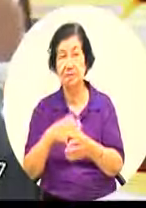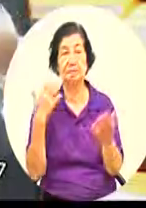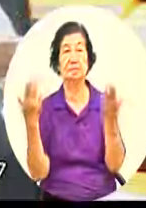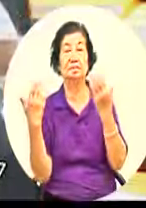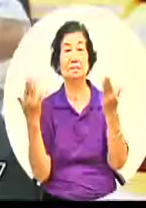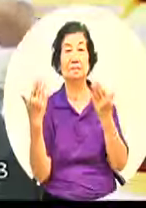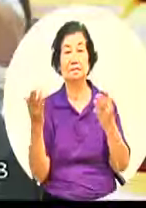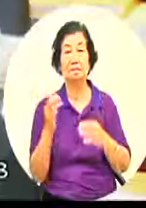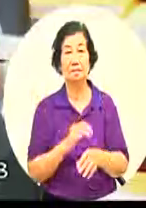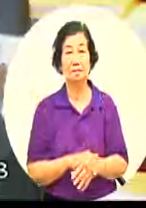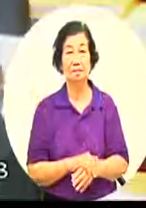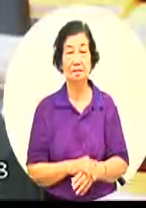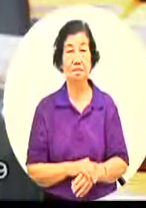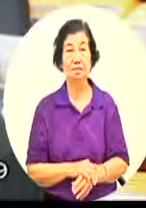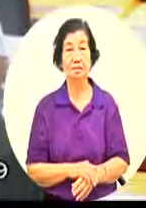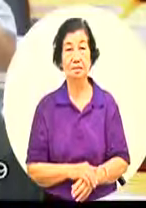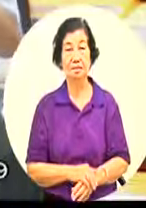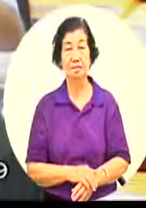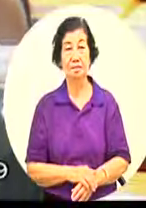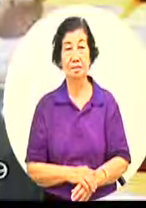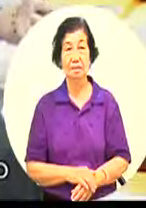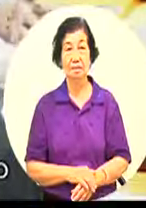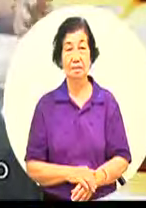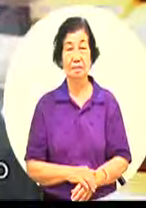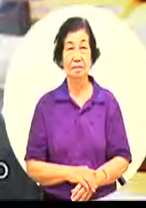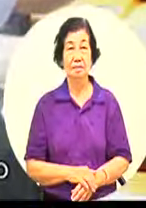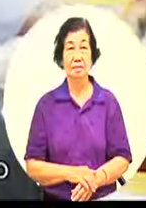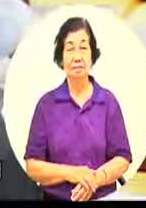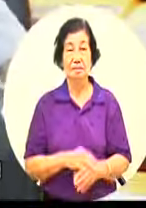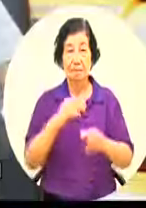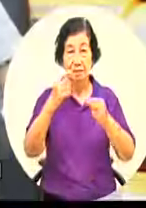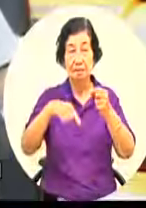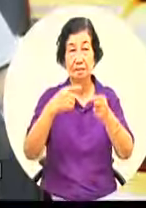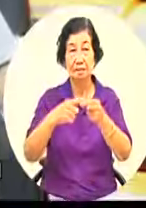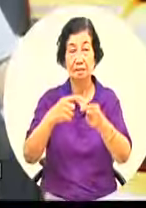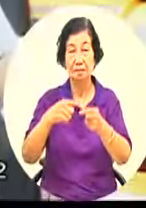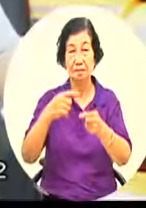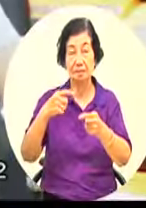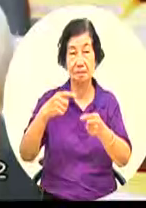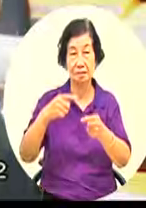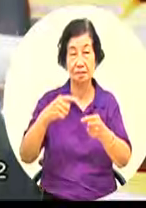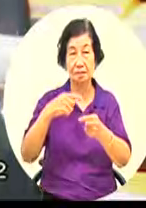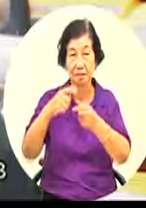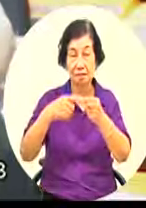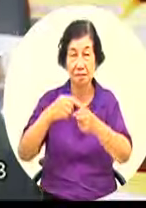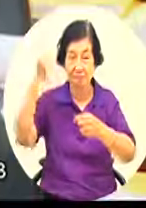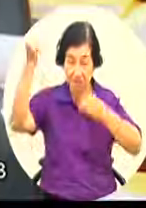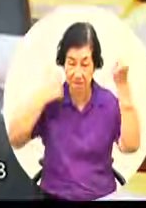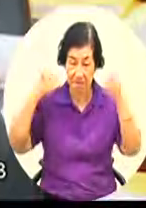他这个我为什么要中断你？因为他每年就是把朝阳市的这